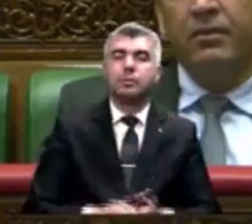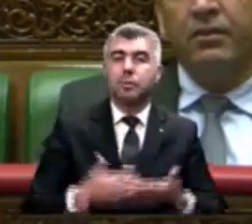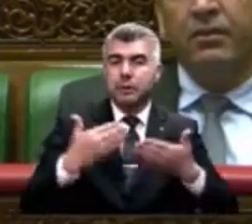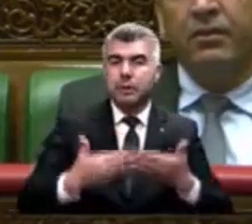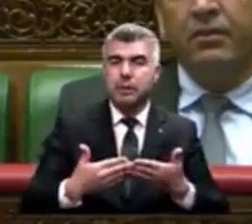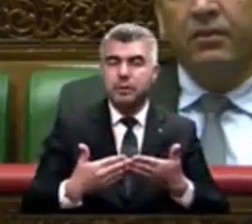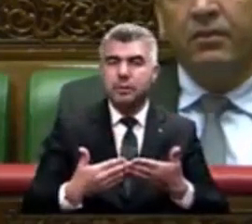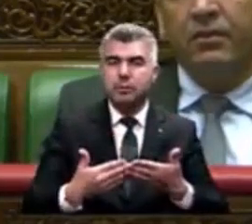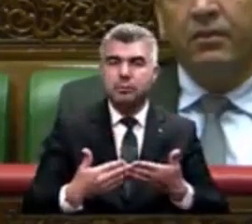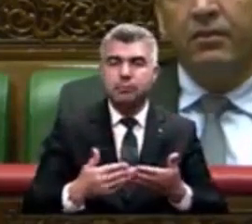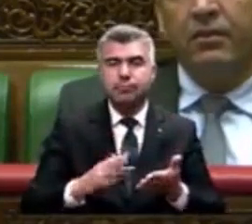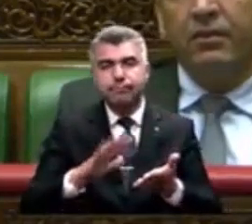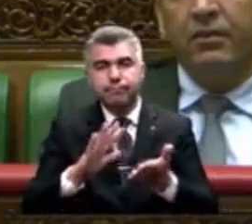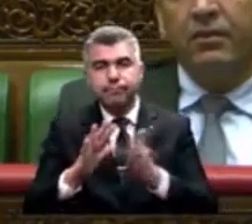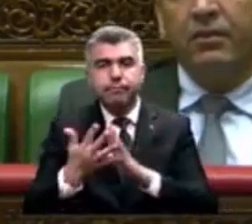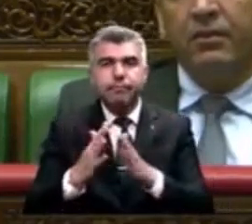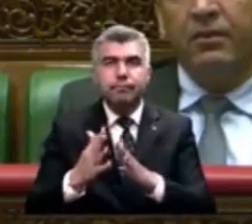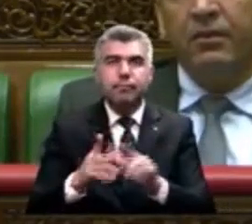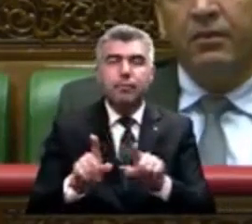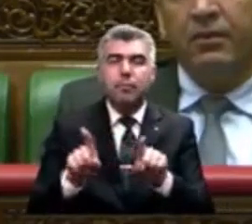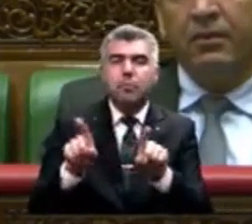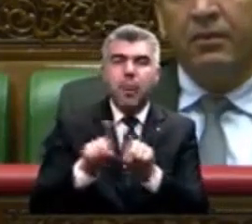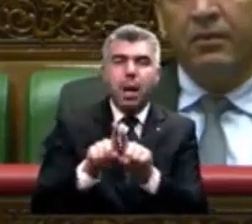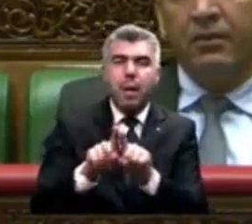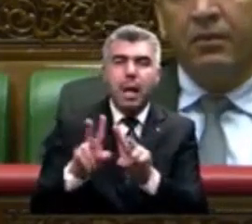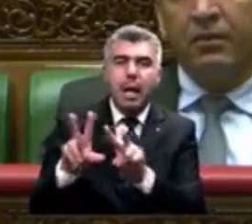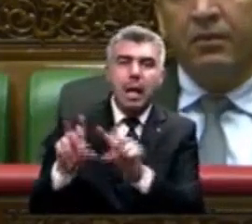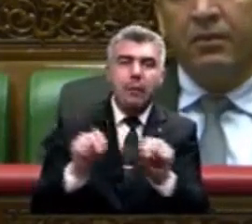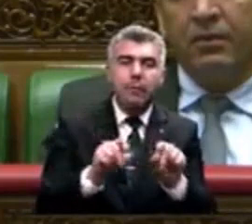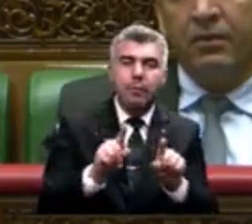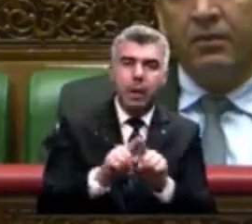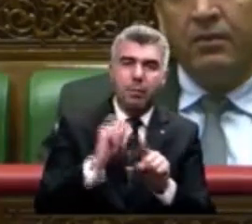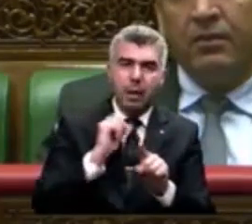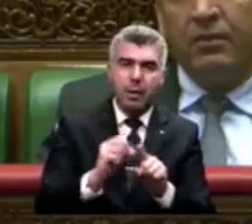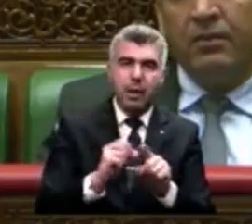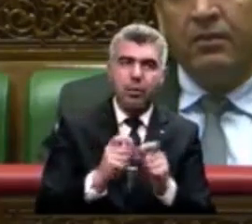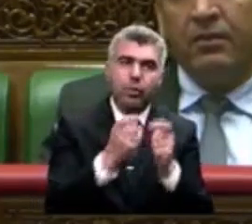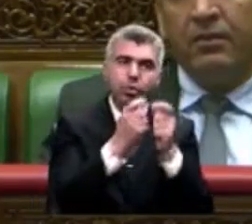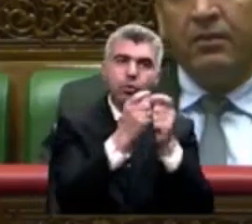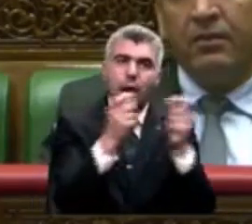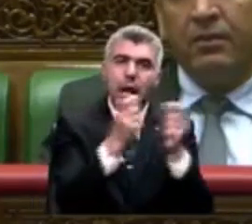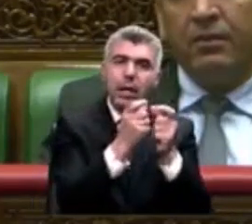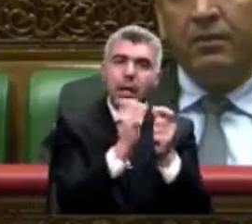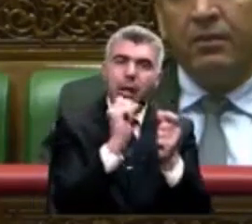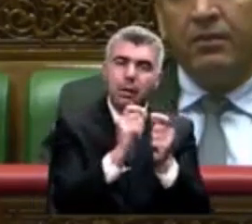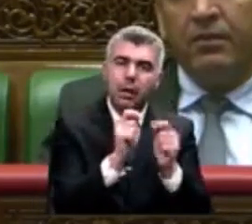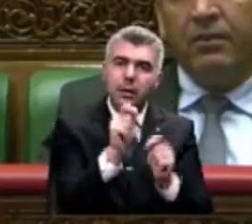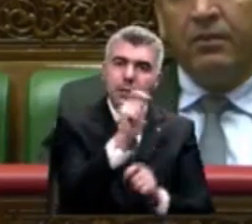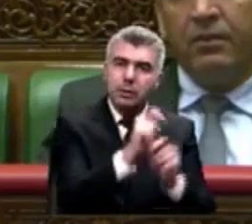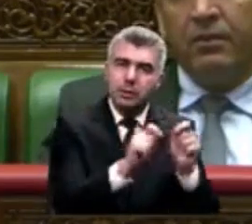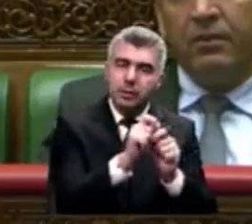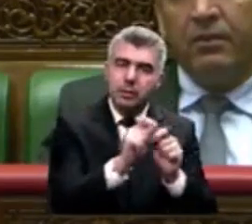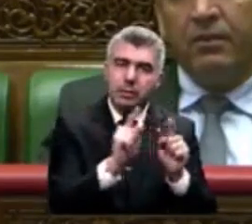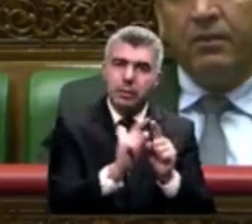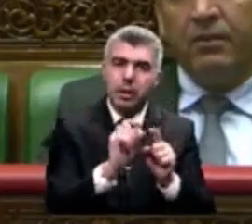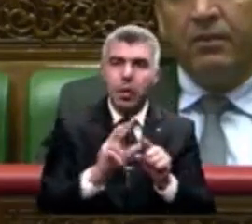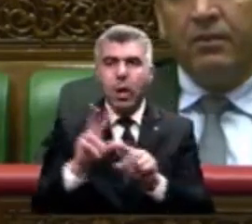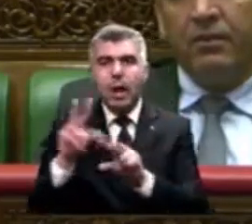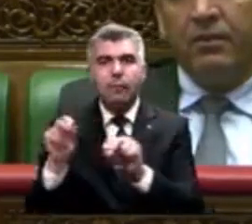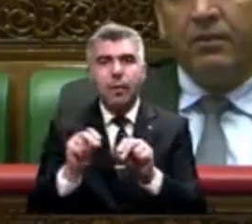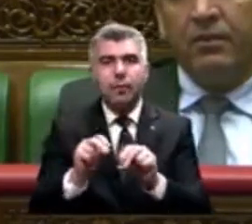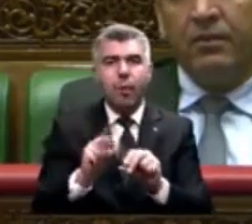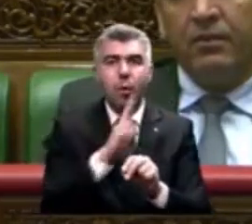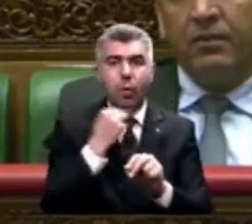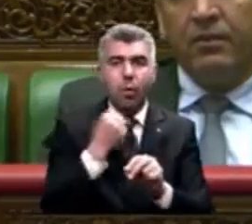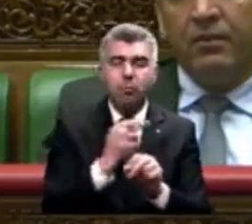الريحة أنه قريب لما هو معمول به في القطاع الخاص يعني المقاولات مما هو عليه خصو يكون في القطاع العام.